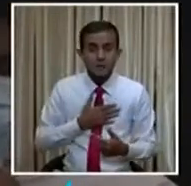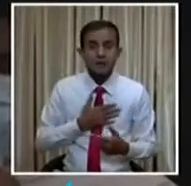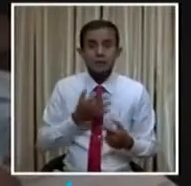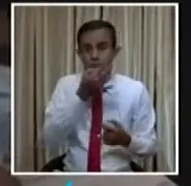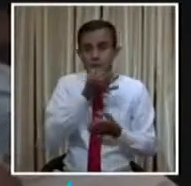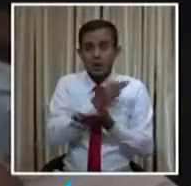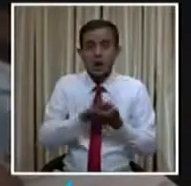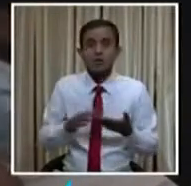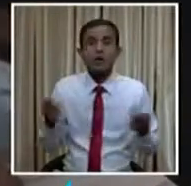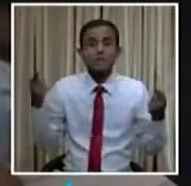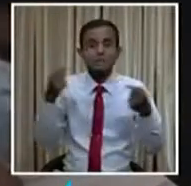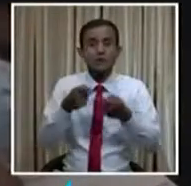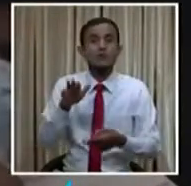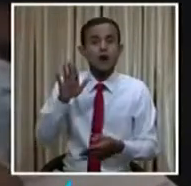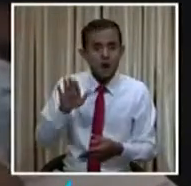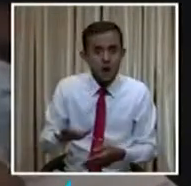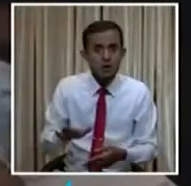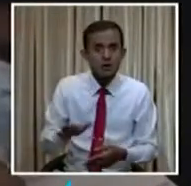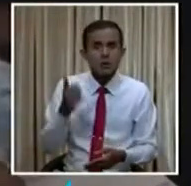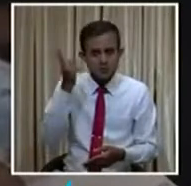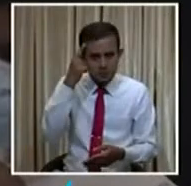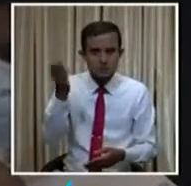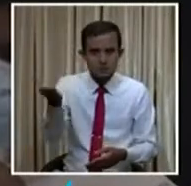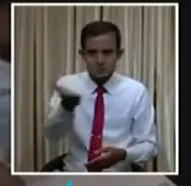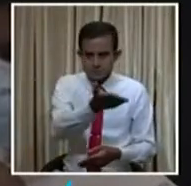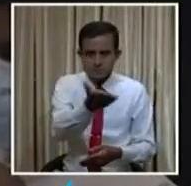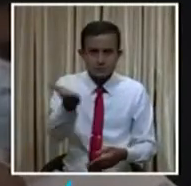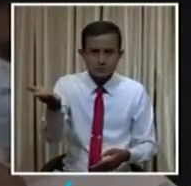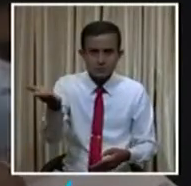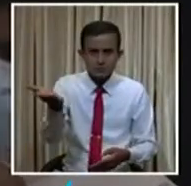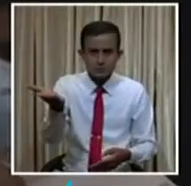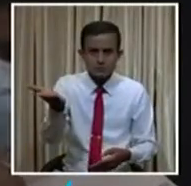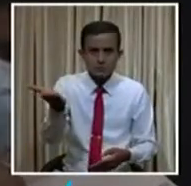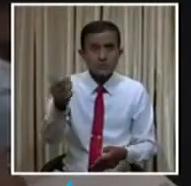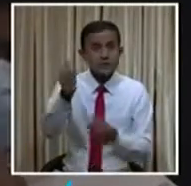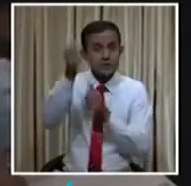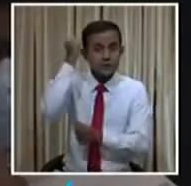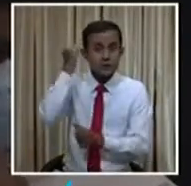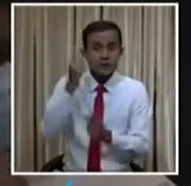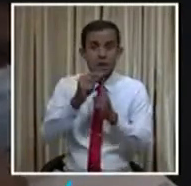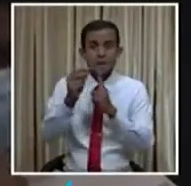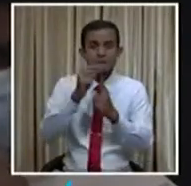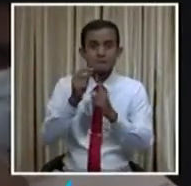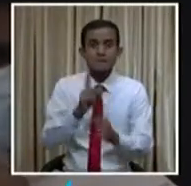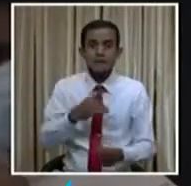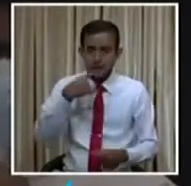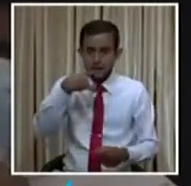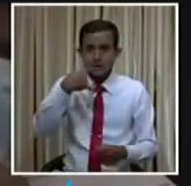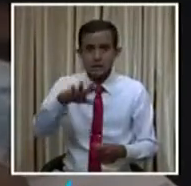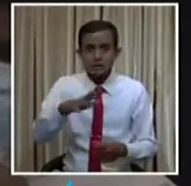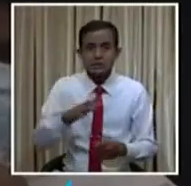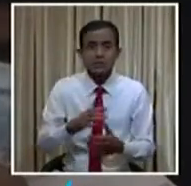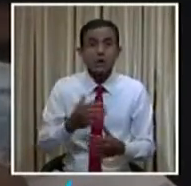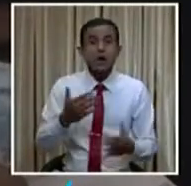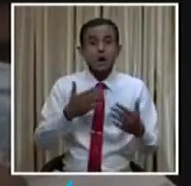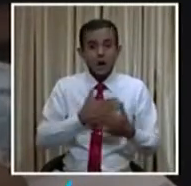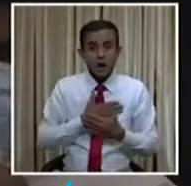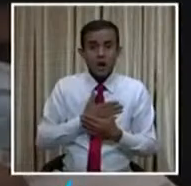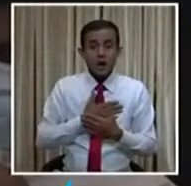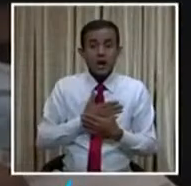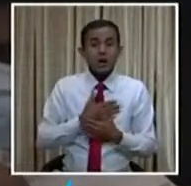හම්බන්තොට වරායක් තිබුණයි කියලා මතකද කාටවත් එදා මම මේ පාර්ලිමේන්තුවේදී කිව්වා අපේ